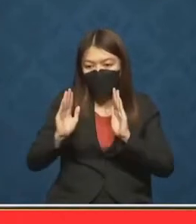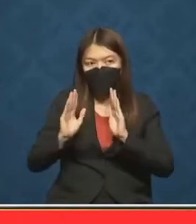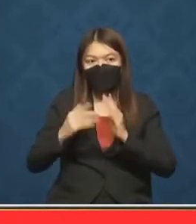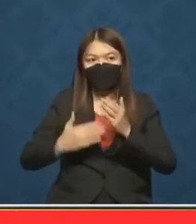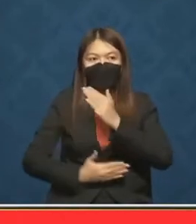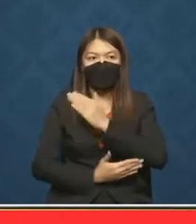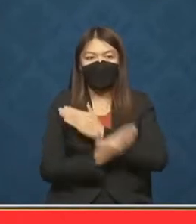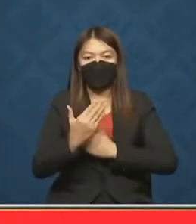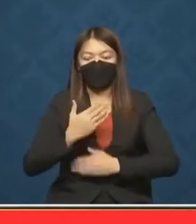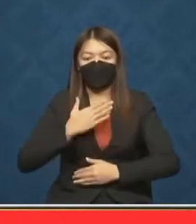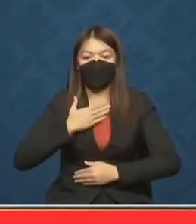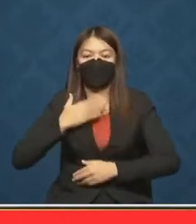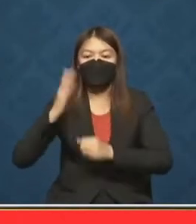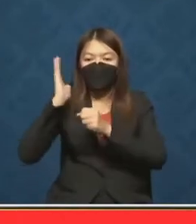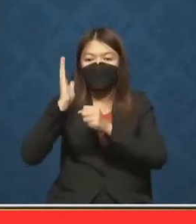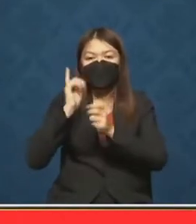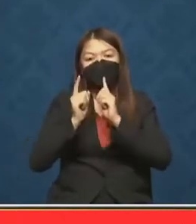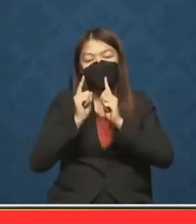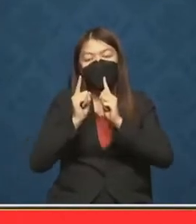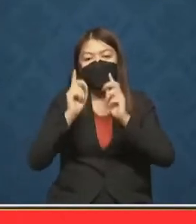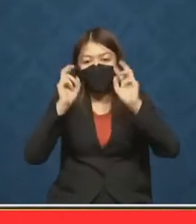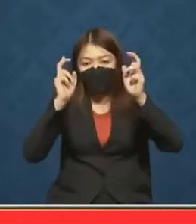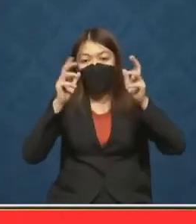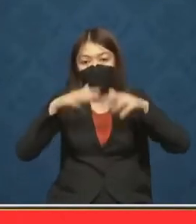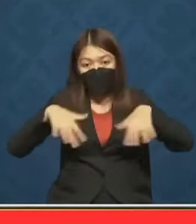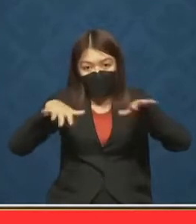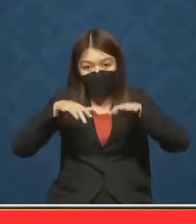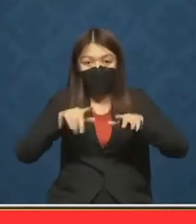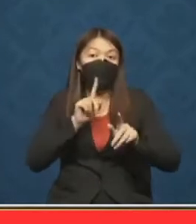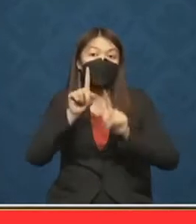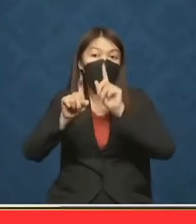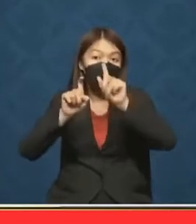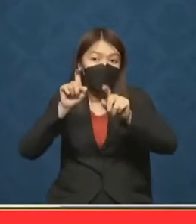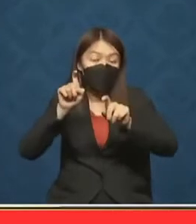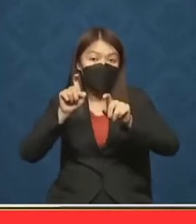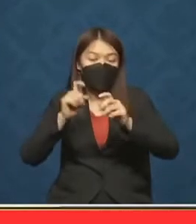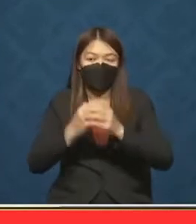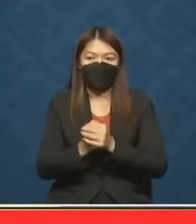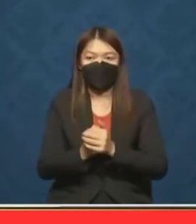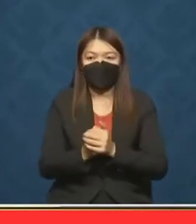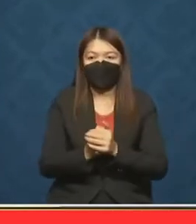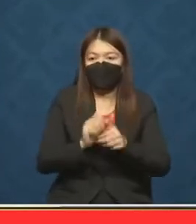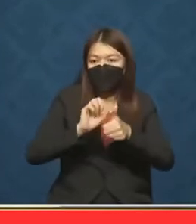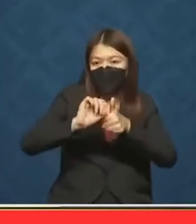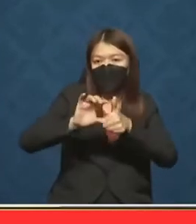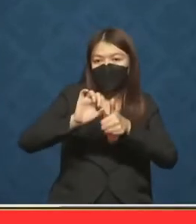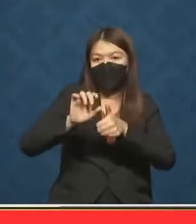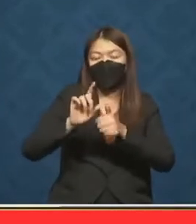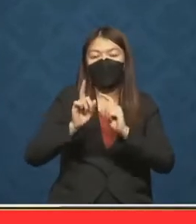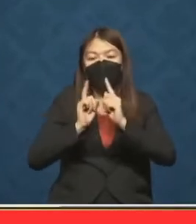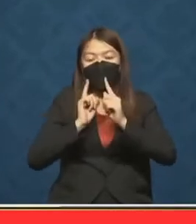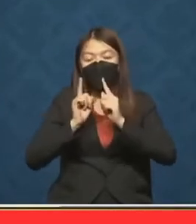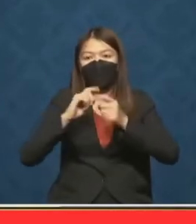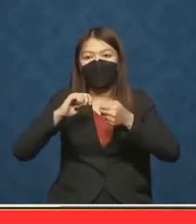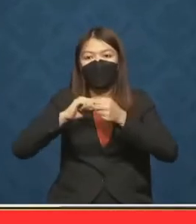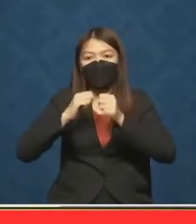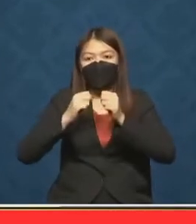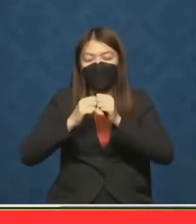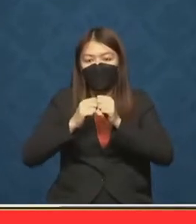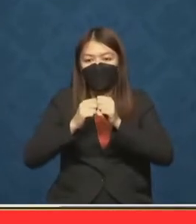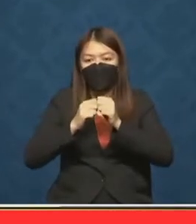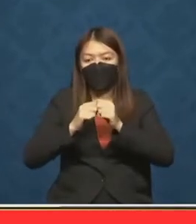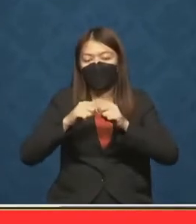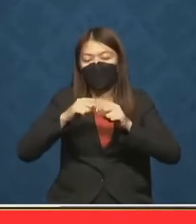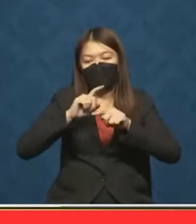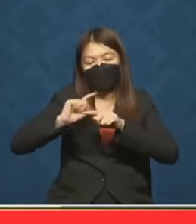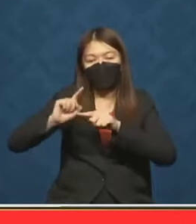ได้ใหโอกาสในการอธิพAMEทั่วไปเพื่อซักถามข้เทศจริหรอขอเสน็นเะของปัญหาต่ๆต่อ